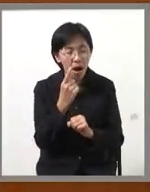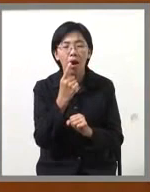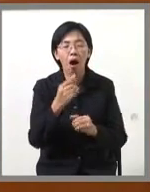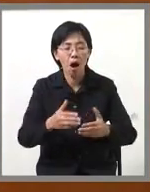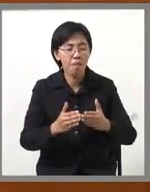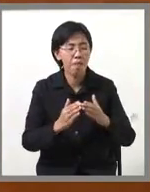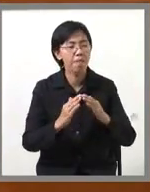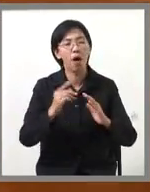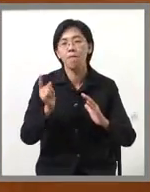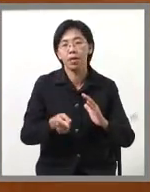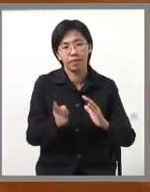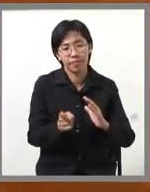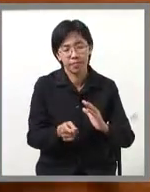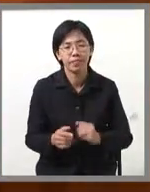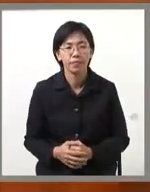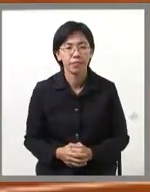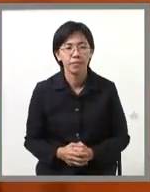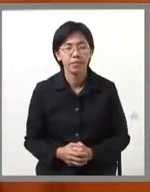คงคืนสภาพดังเดิม